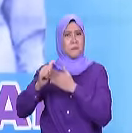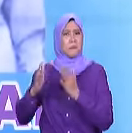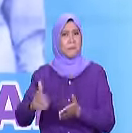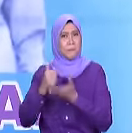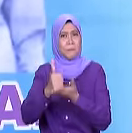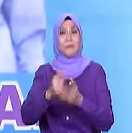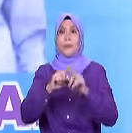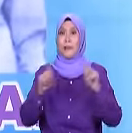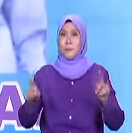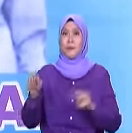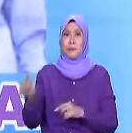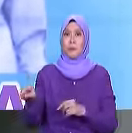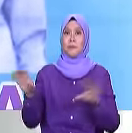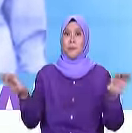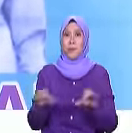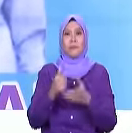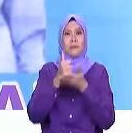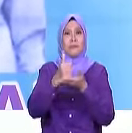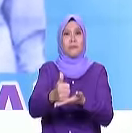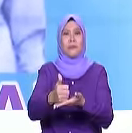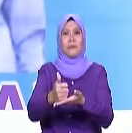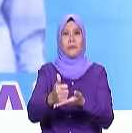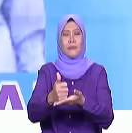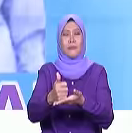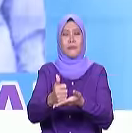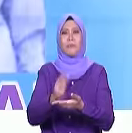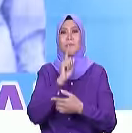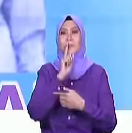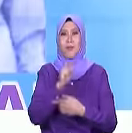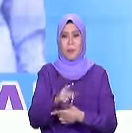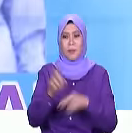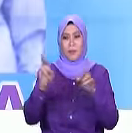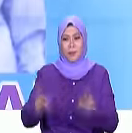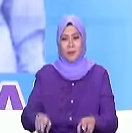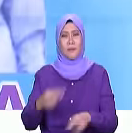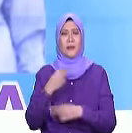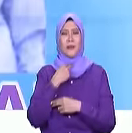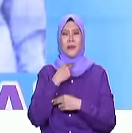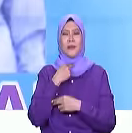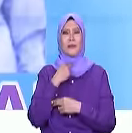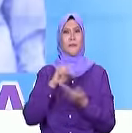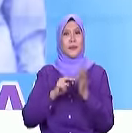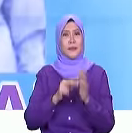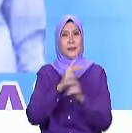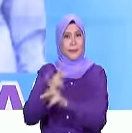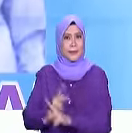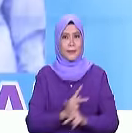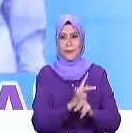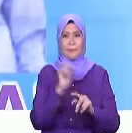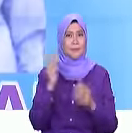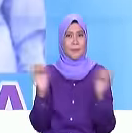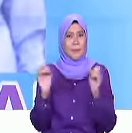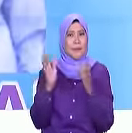walaupun macam mana pun melakukannya bagi memastikan rakyat yang terjejas ini terbela dan mereka tidak